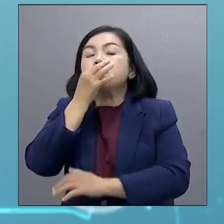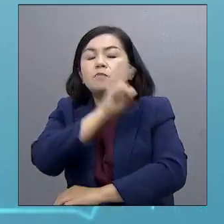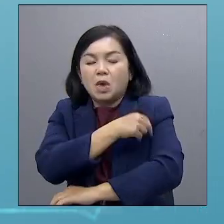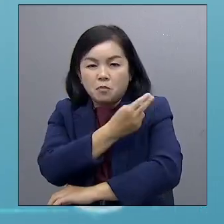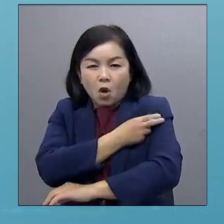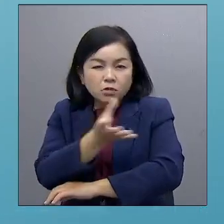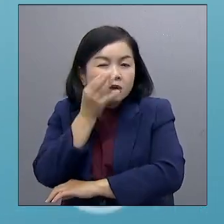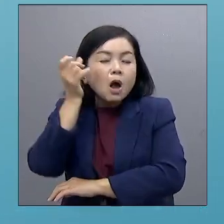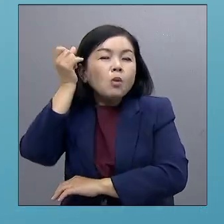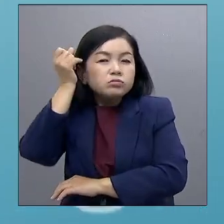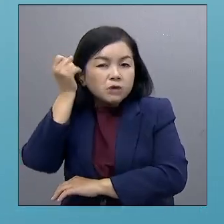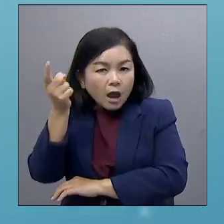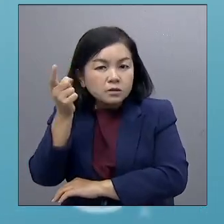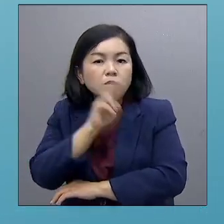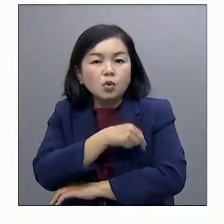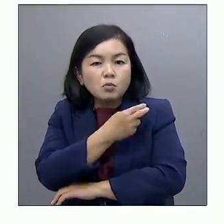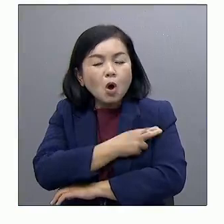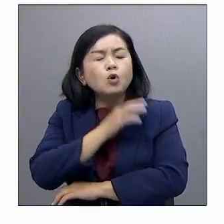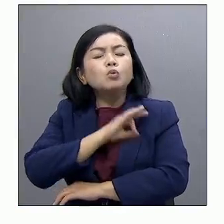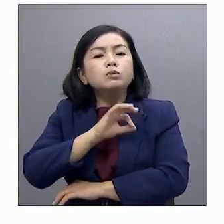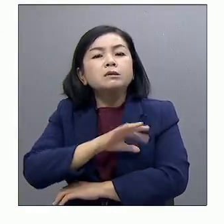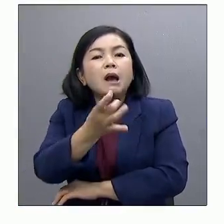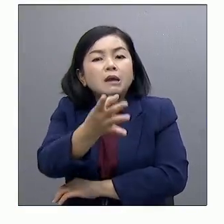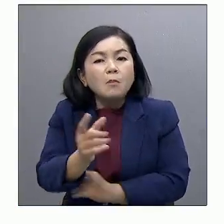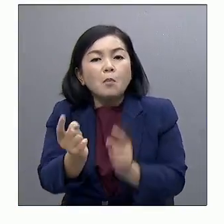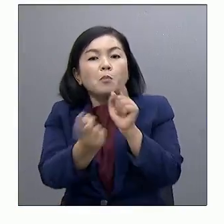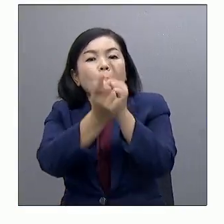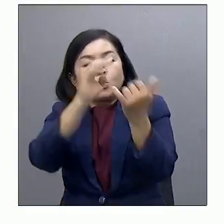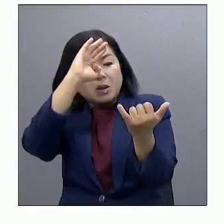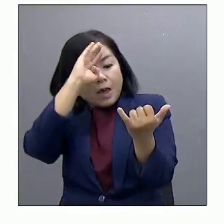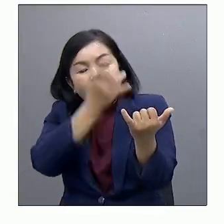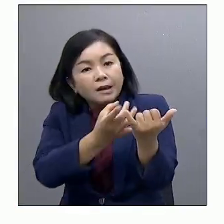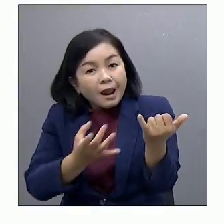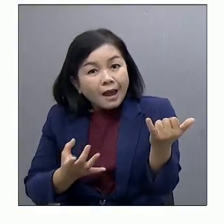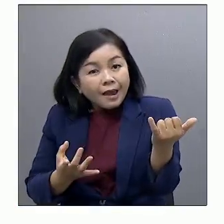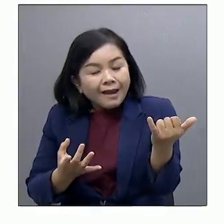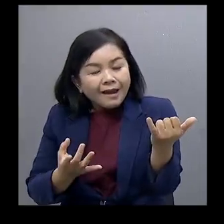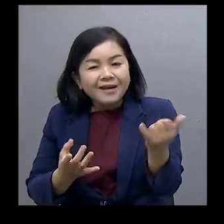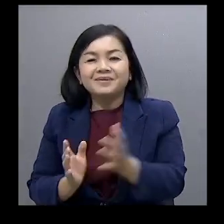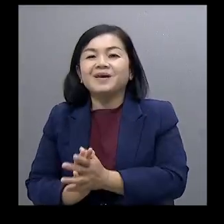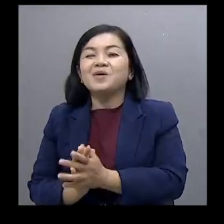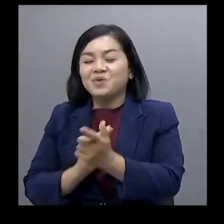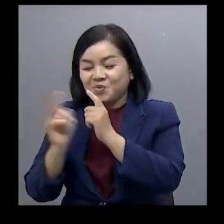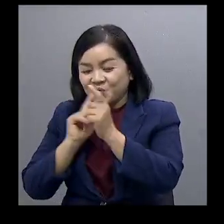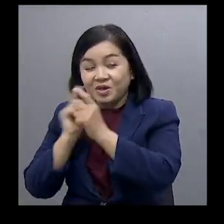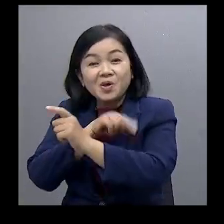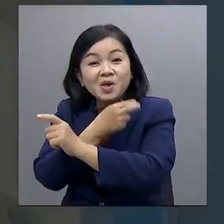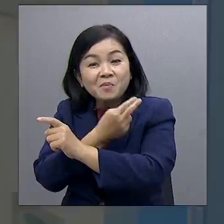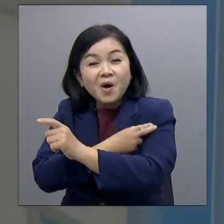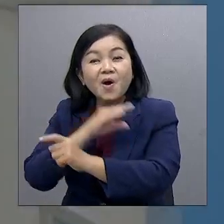เราต้องเข้าใจข้างในด้วยว่าหมอเองเรู้สึกยังไงเมื่อเจอเหตุการณ์แบบนี้อ่าอ่ะคุยกับคุณหมอเกดน้อง